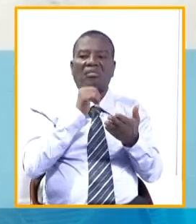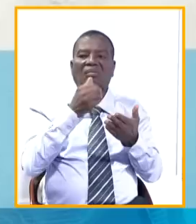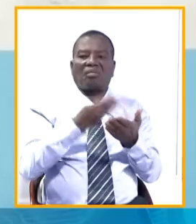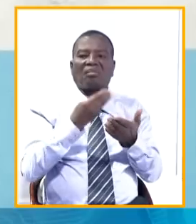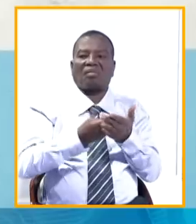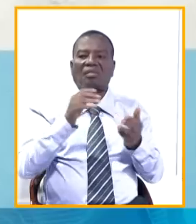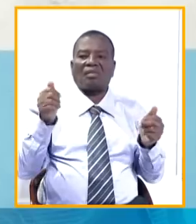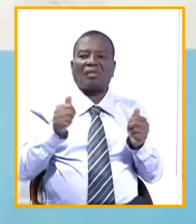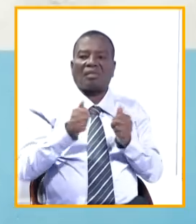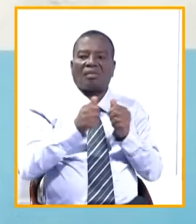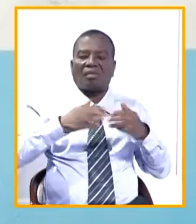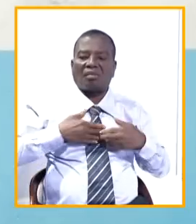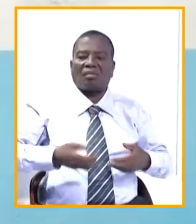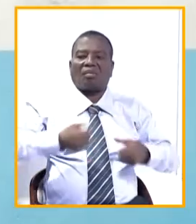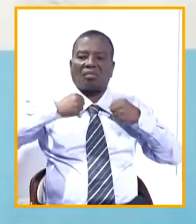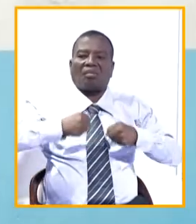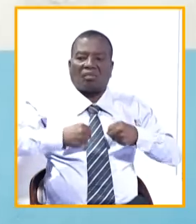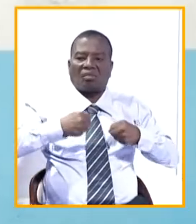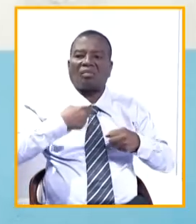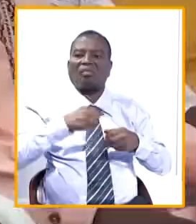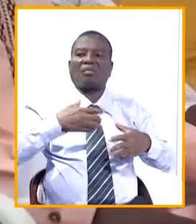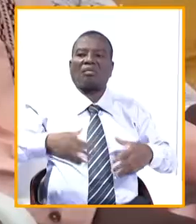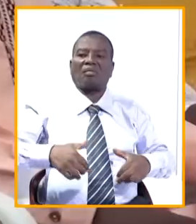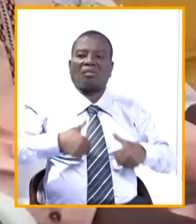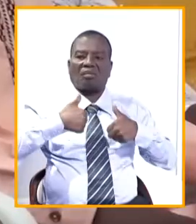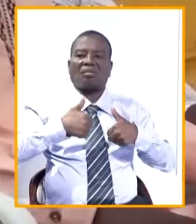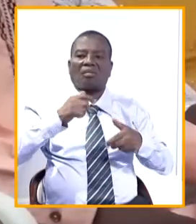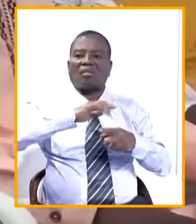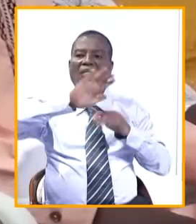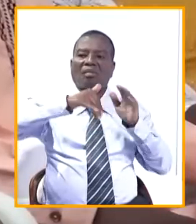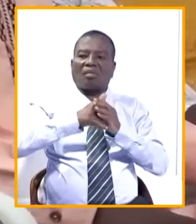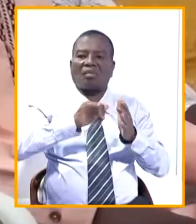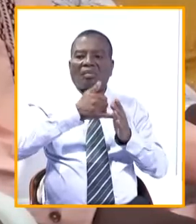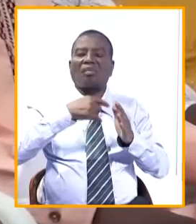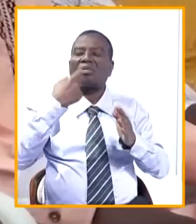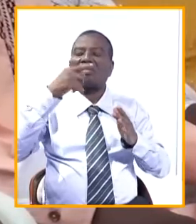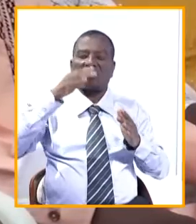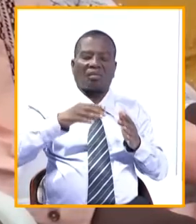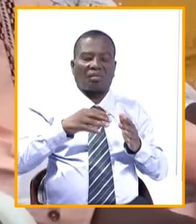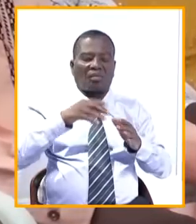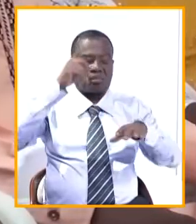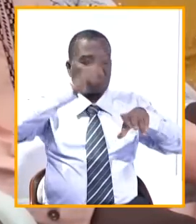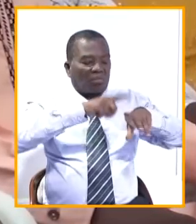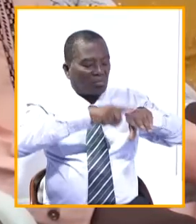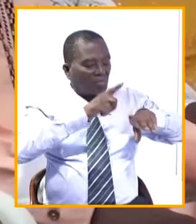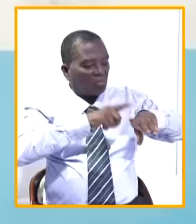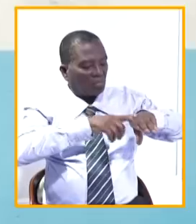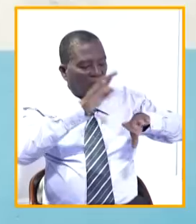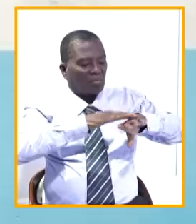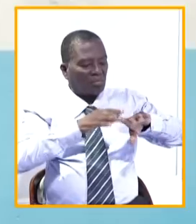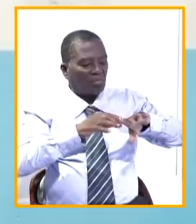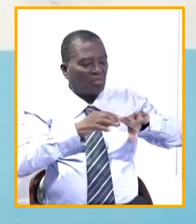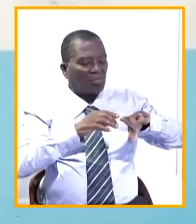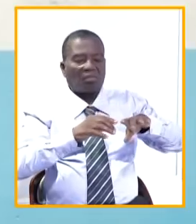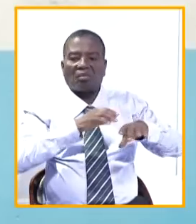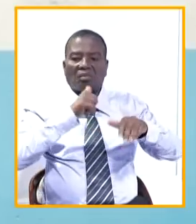courage, aujourd'hui, je vous dis que je suis guéri. Donc, à tous ceux qui ont une tache sur la peau, de ne pas cacher,